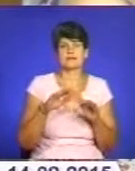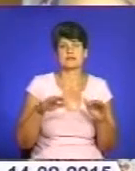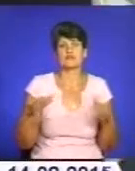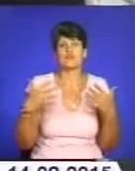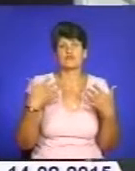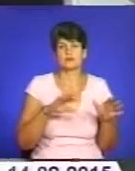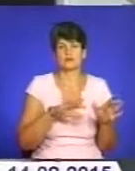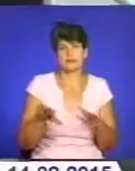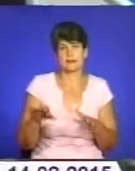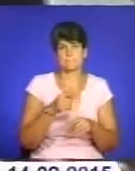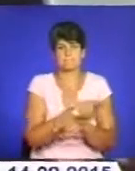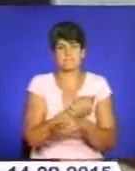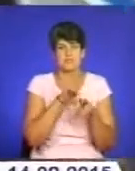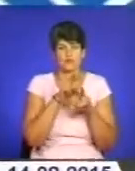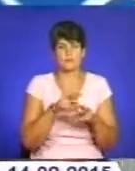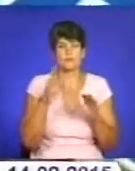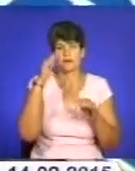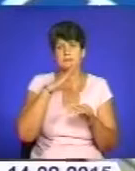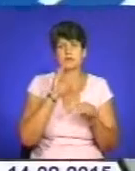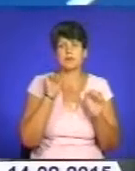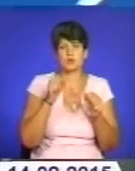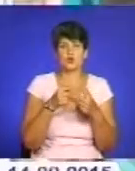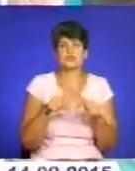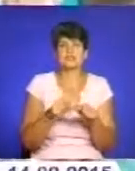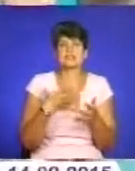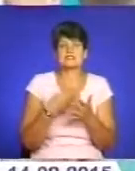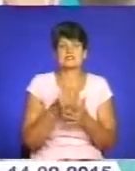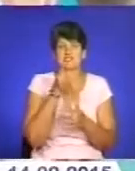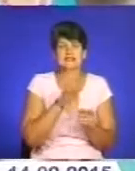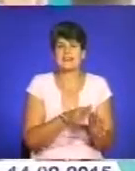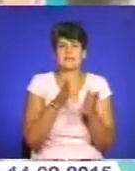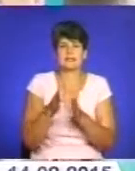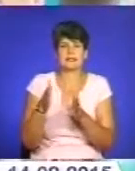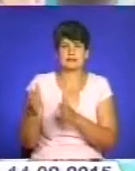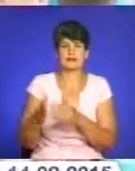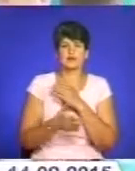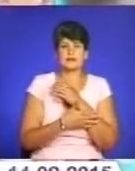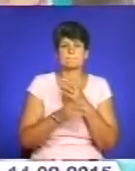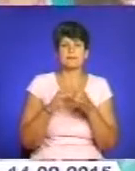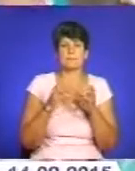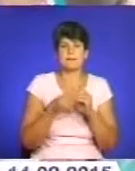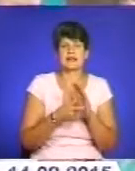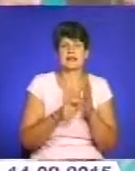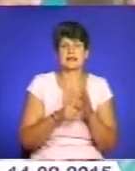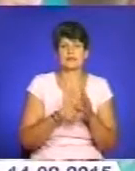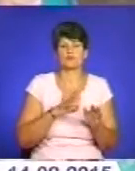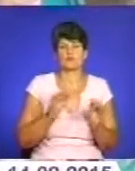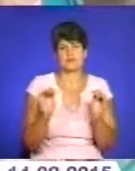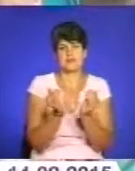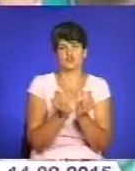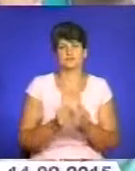пройшли медогляд. Якби батьки могли організувати свій час і не відкладали до останнього, проблем біля кабінетів лікарів було би